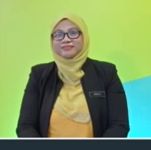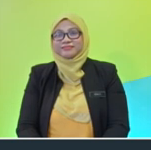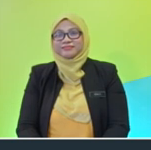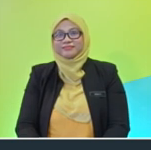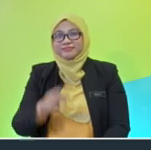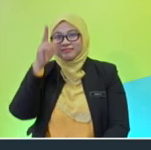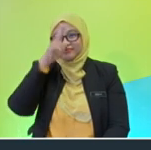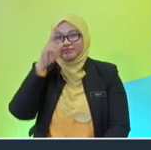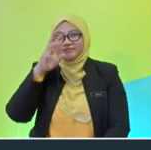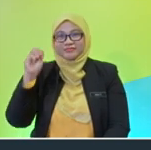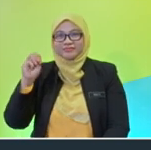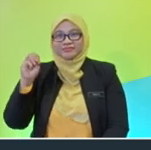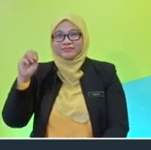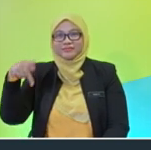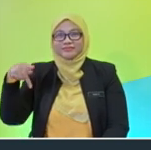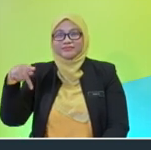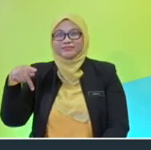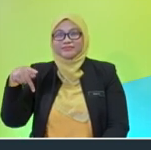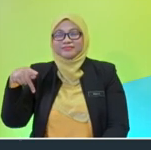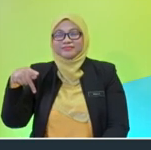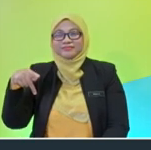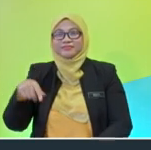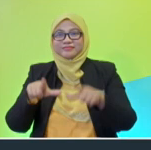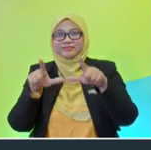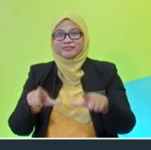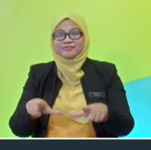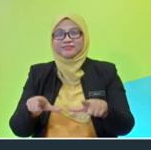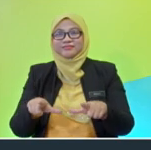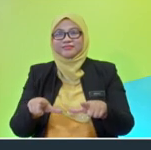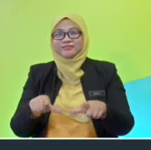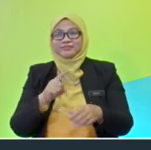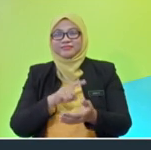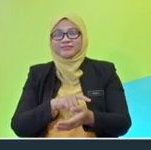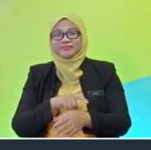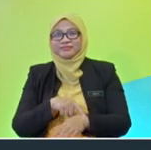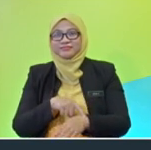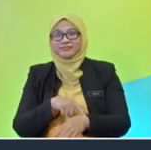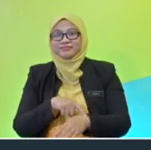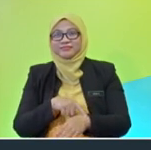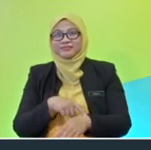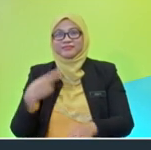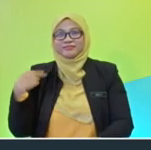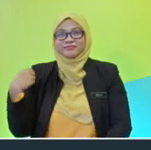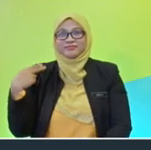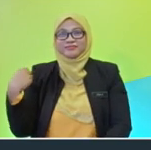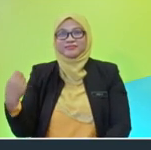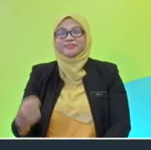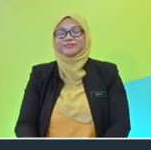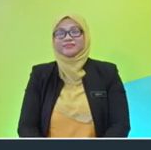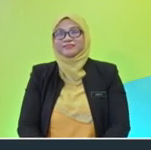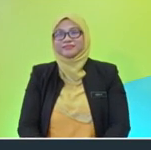Kerajaan Majapahit berpusat di Trowulan Mojokerto Jawa Timur